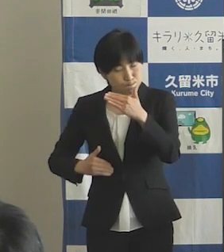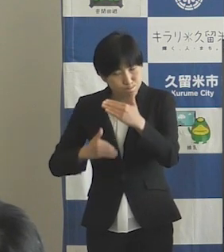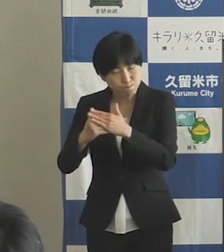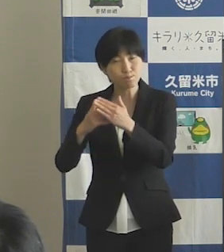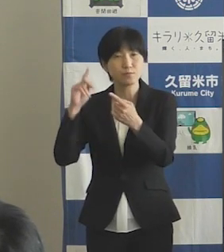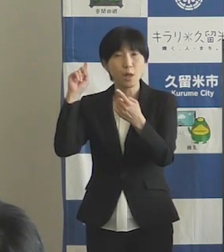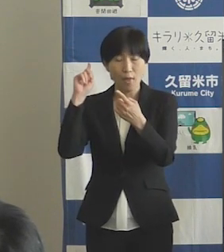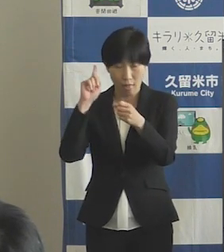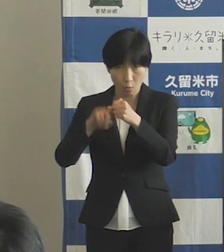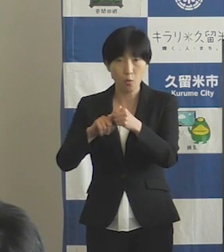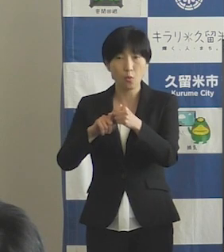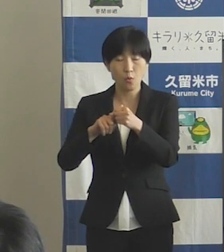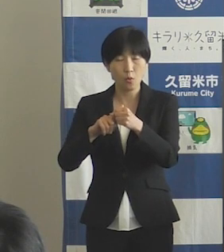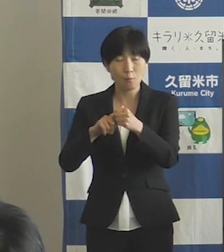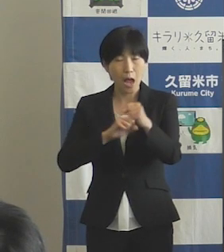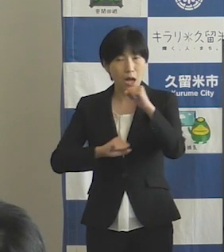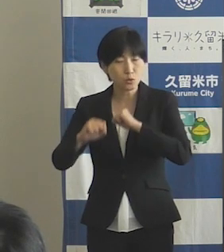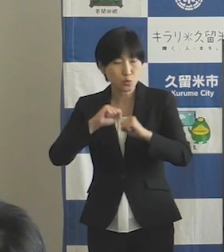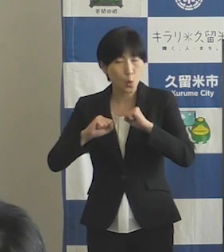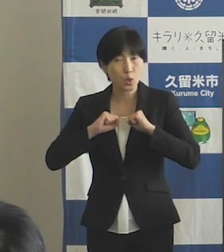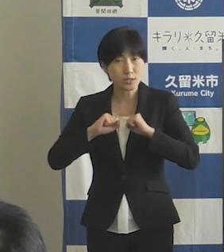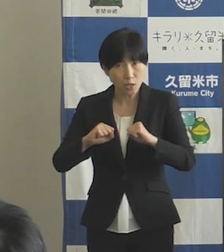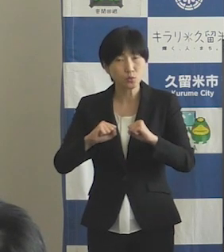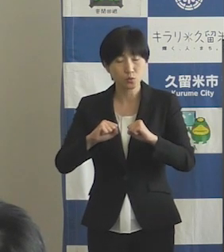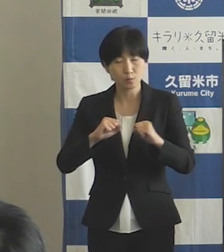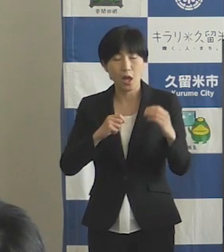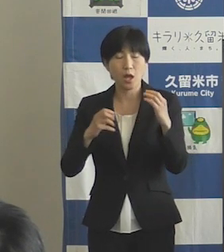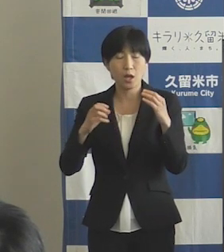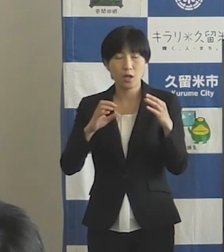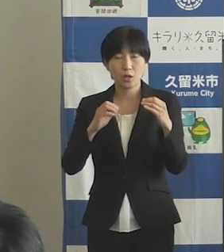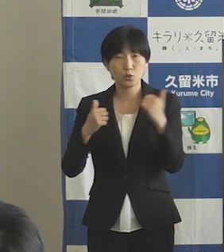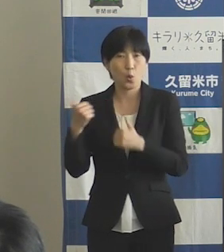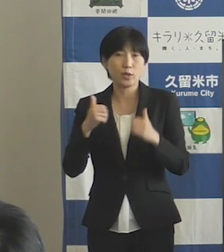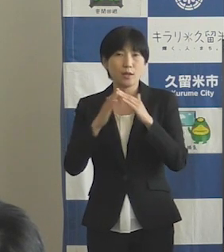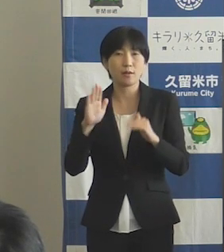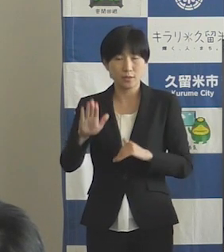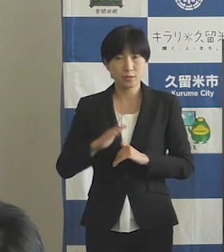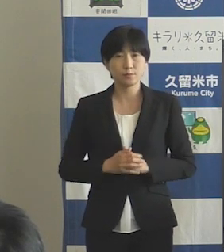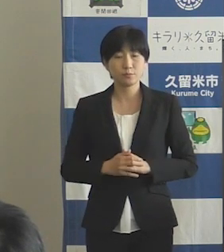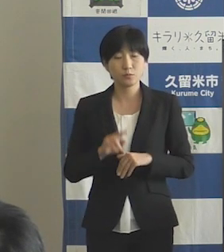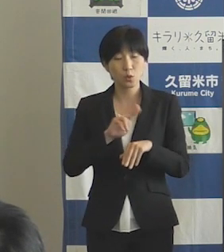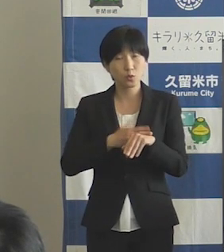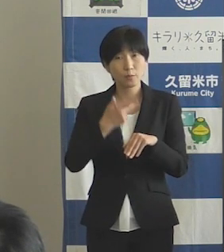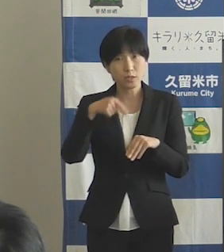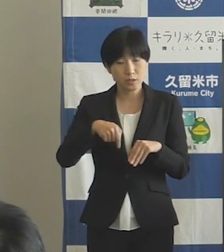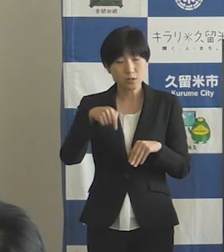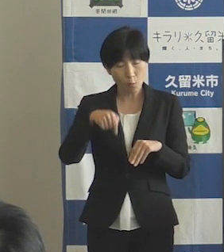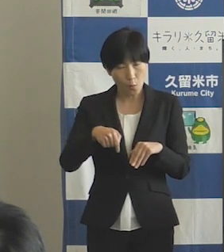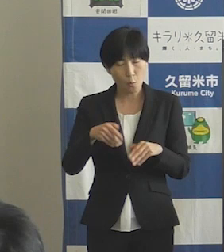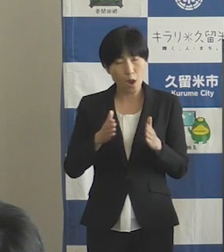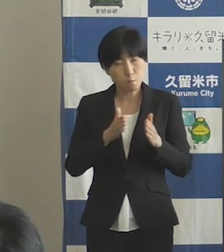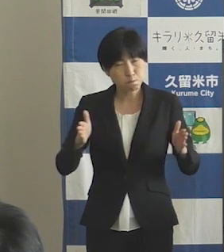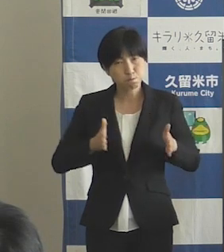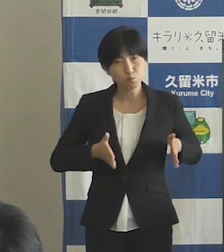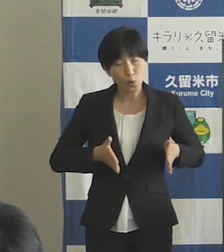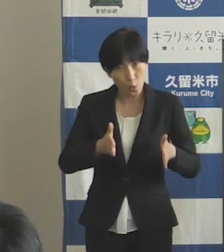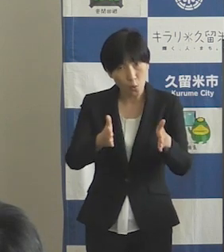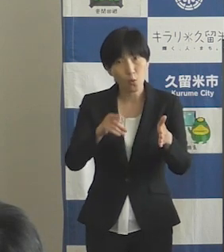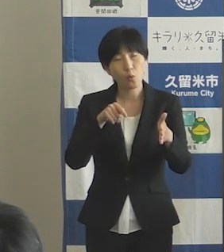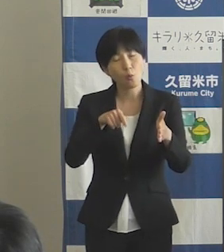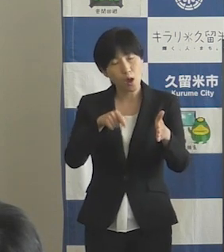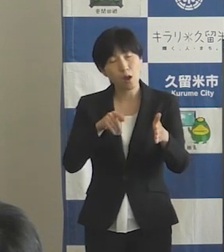るための活動を行っている協議会であります。久留米市における幹線道路